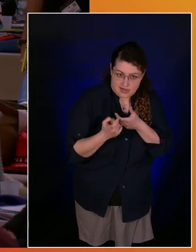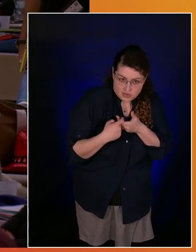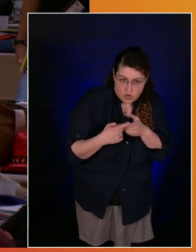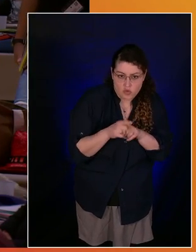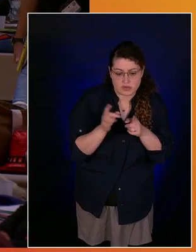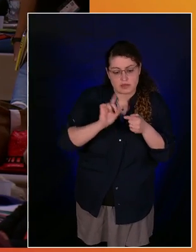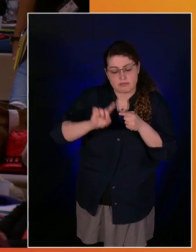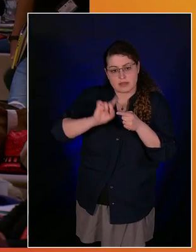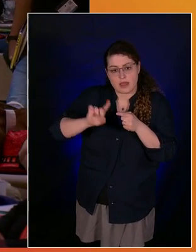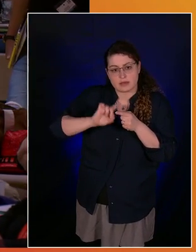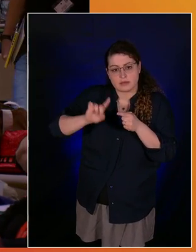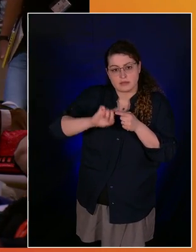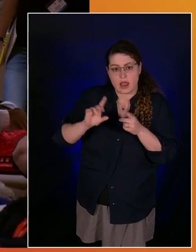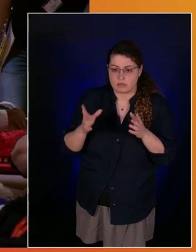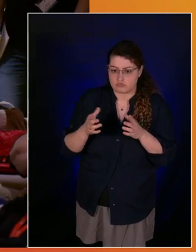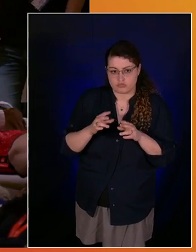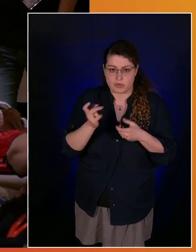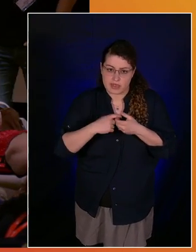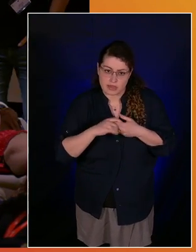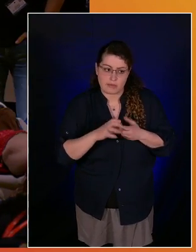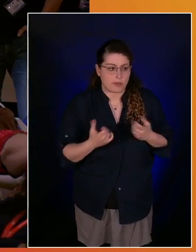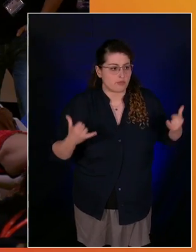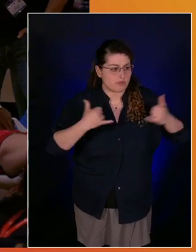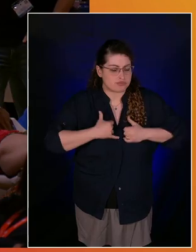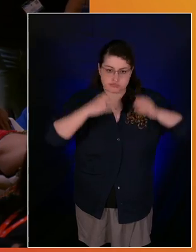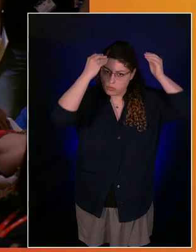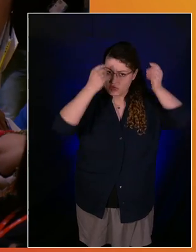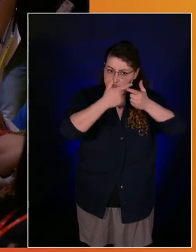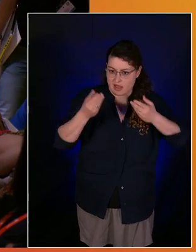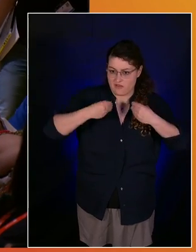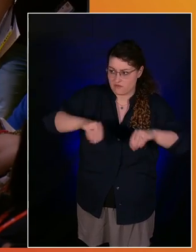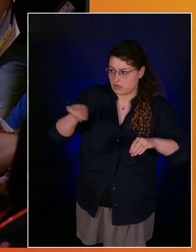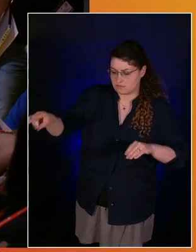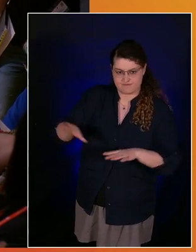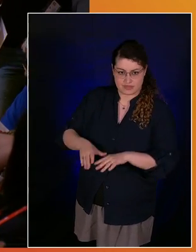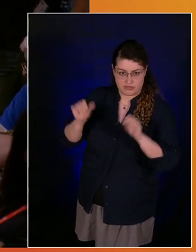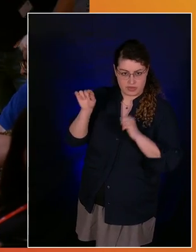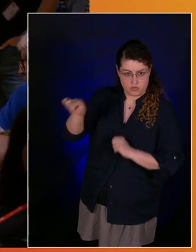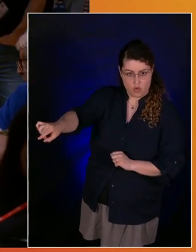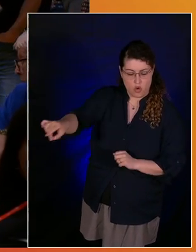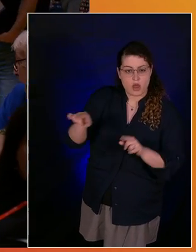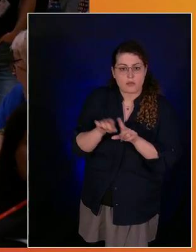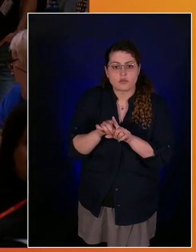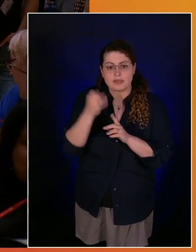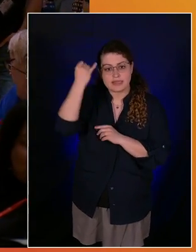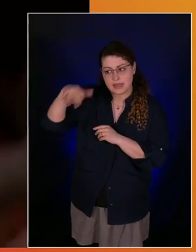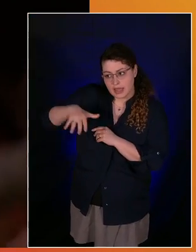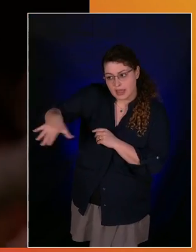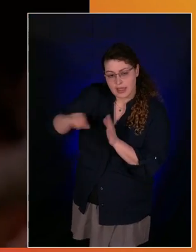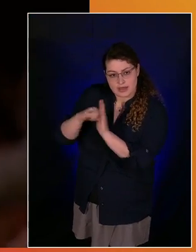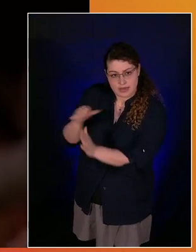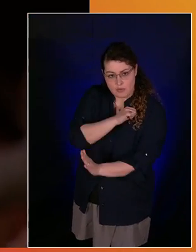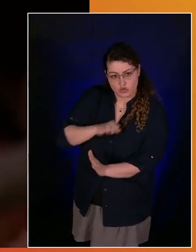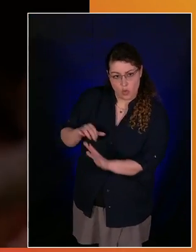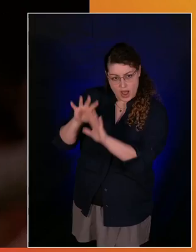matériel syndical chazuble bonnet et cetera et enfin la création de collectifs contre les idées d'extrême droite pour